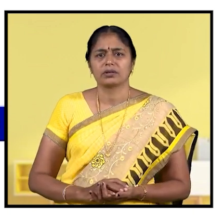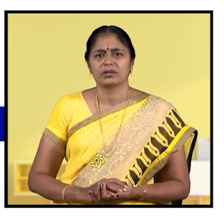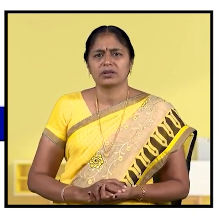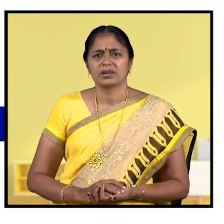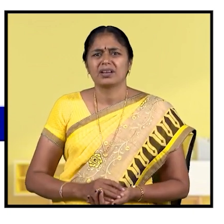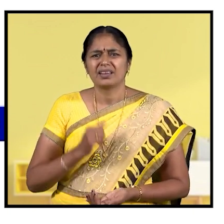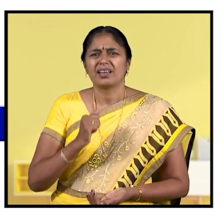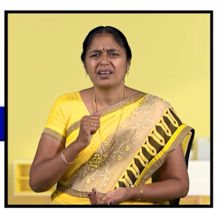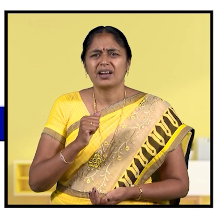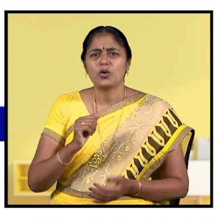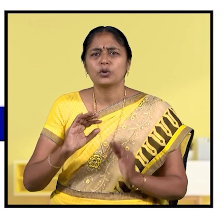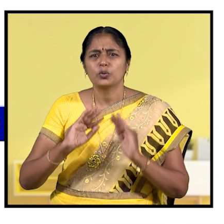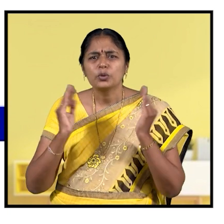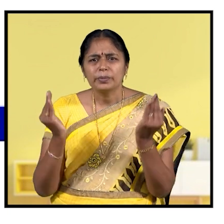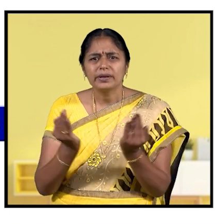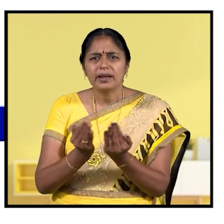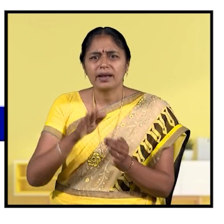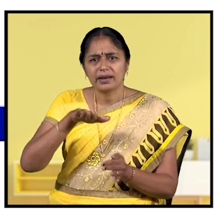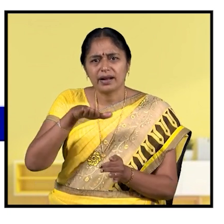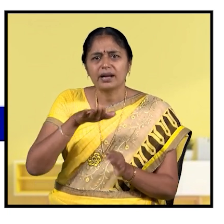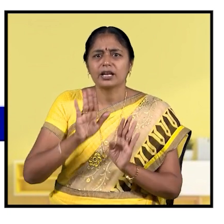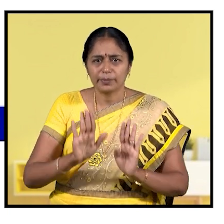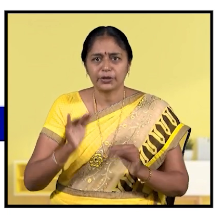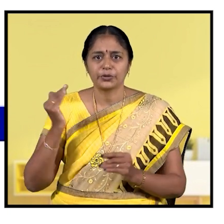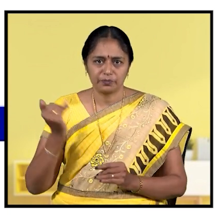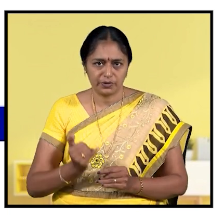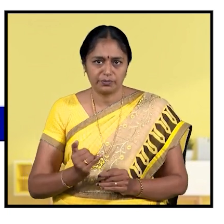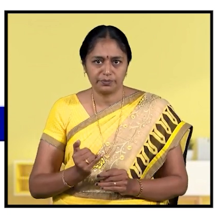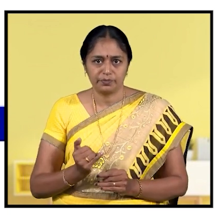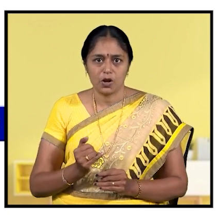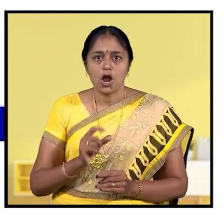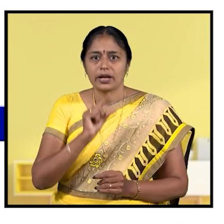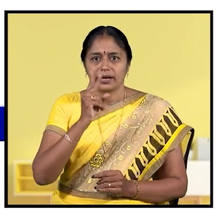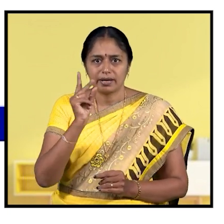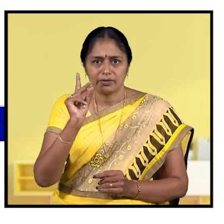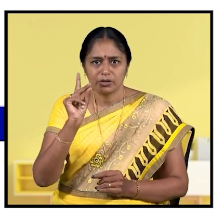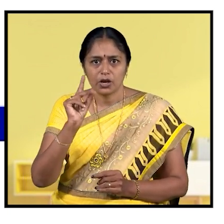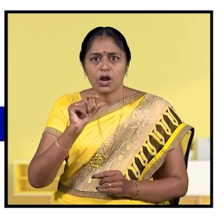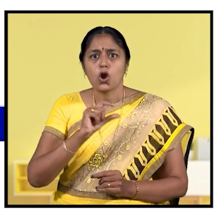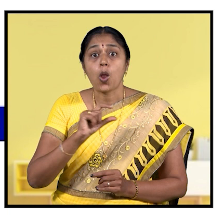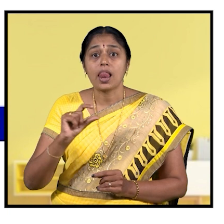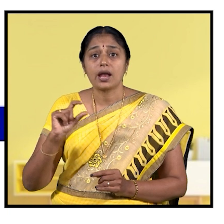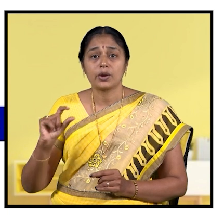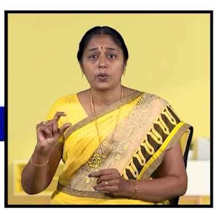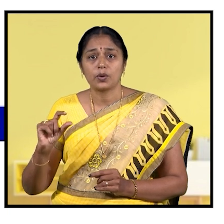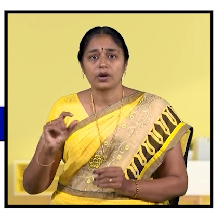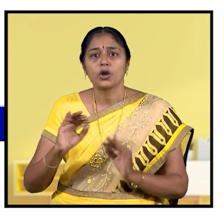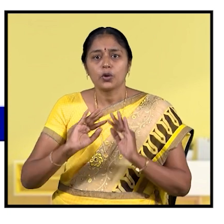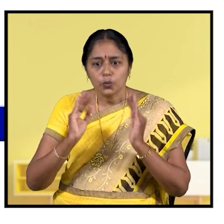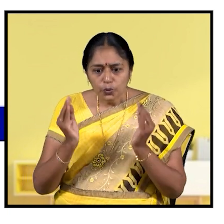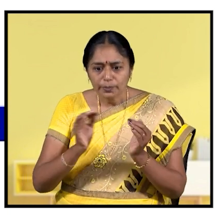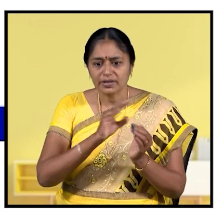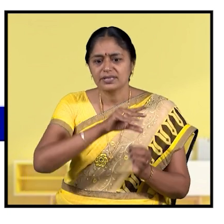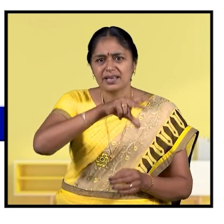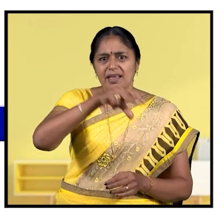வந்து ஒரு குறிப்பிட்ட ஏரியாவில் மட்டும் உண்டாகி தாக்கக்கூடிய ஒரு விஷயம். அடுத்தது வந்து கொள்ளை நோய் அப்படின்னாக்க, ஒரு குறிப்பிட்ட பகுதியில் அந்த நோய் வந்து